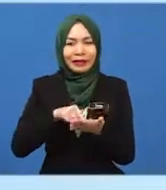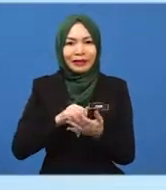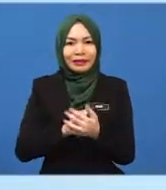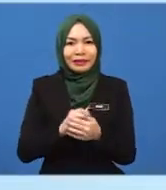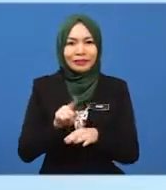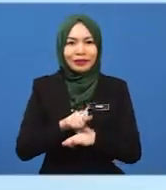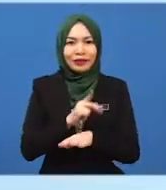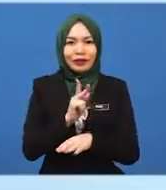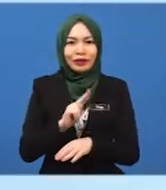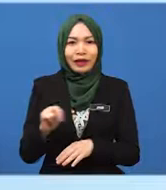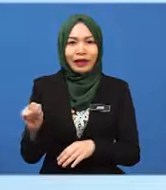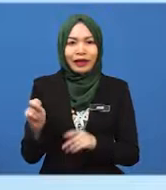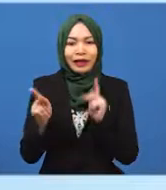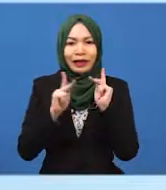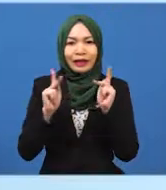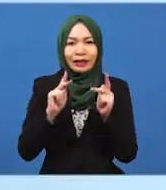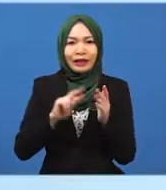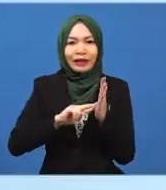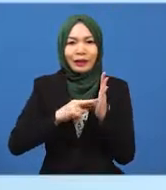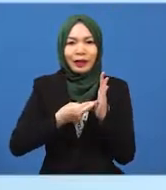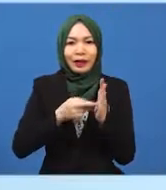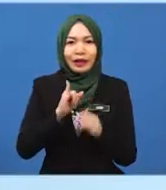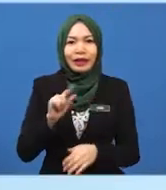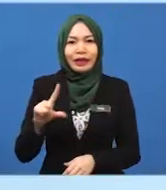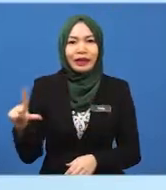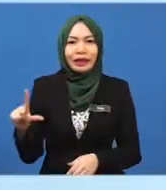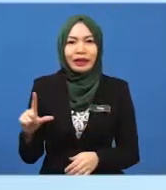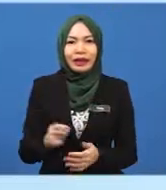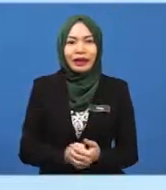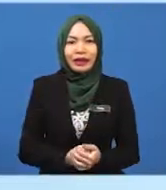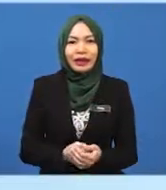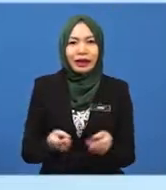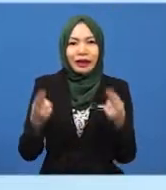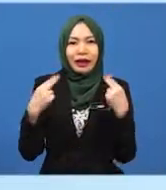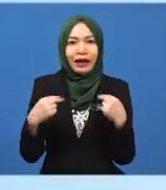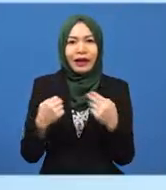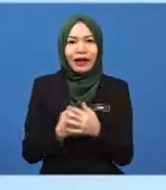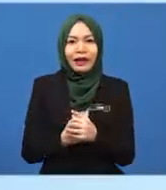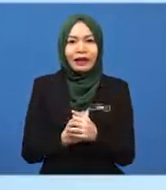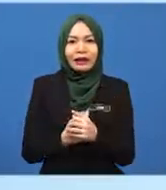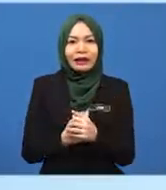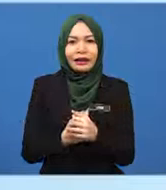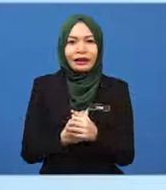Penggunaan kata pemberi ialah hadir di hadapan frasa nama.